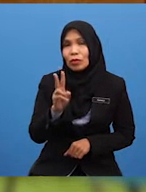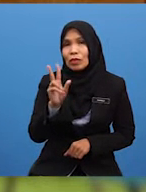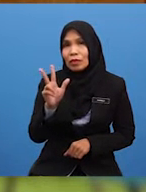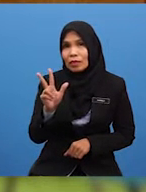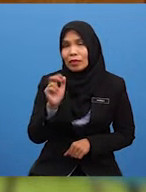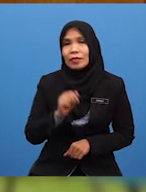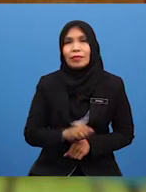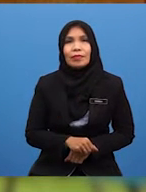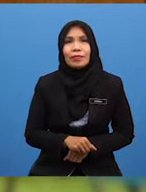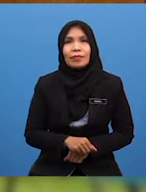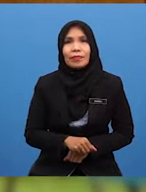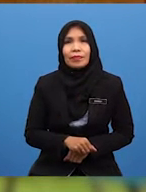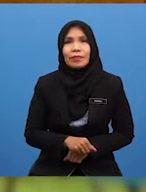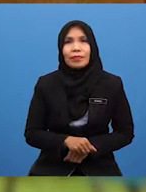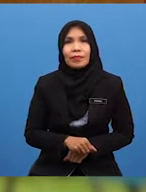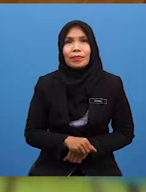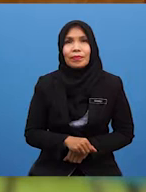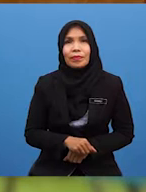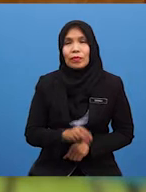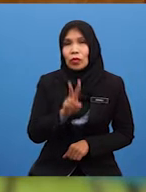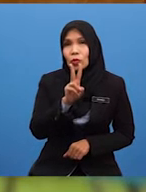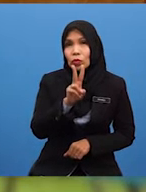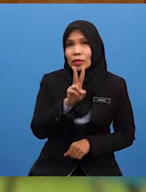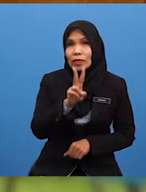1, 2, 3, maka V